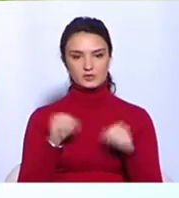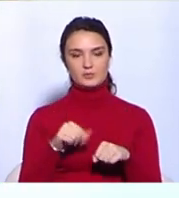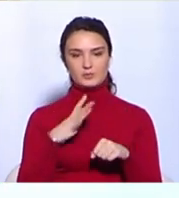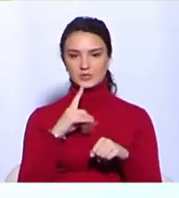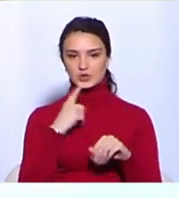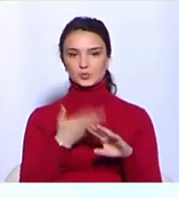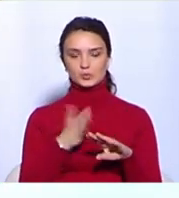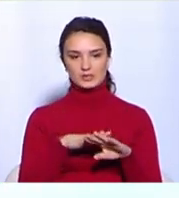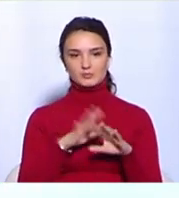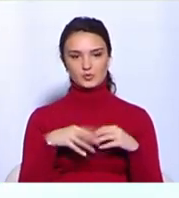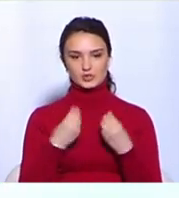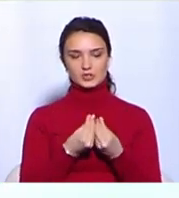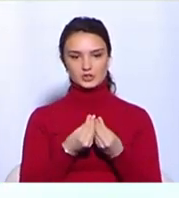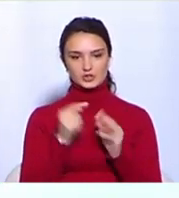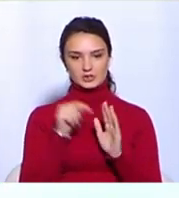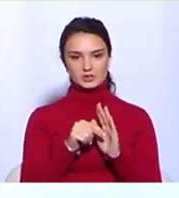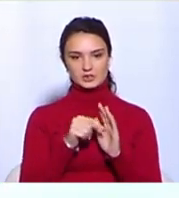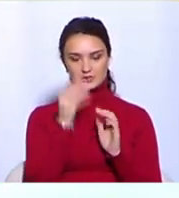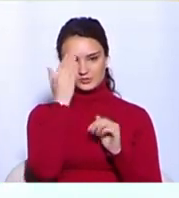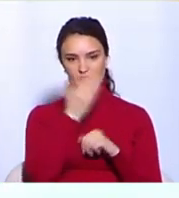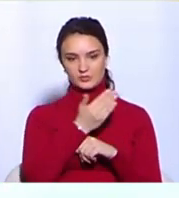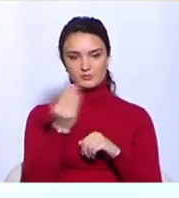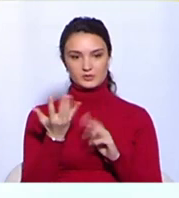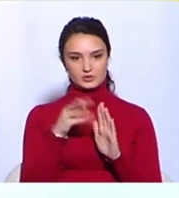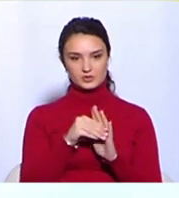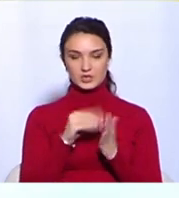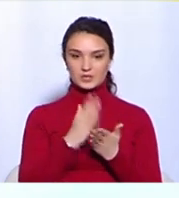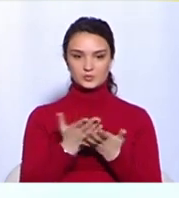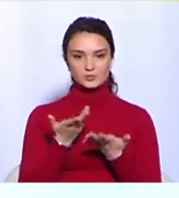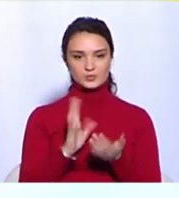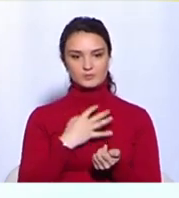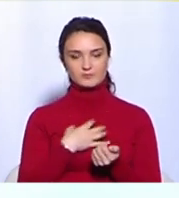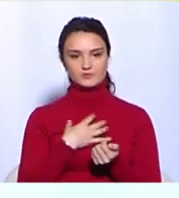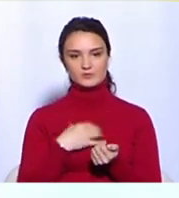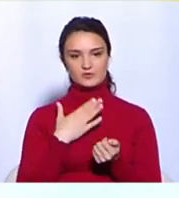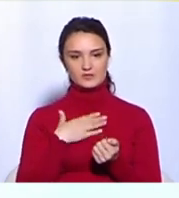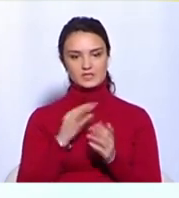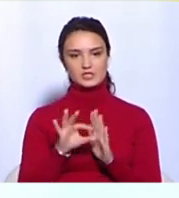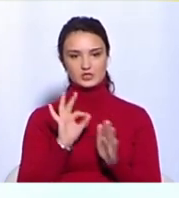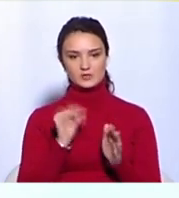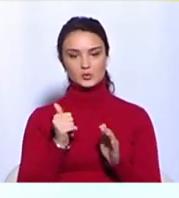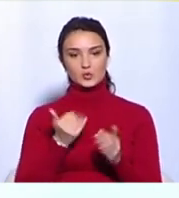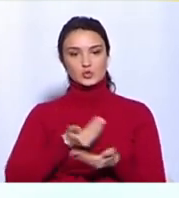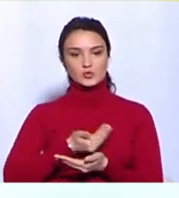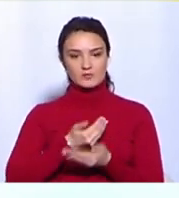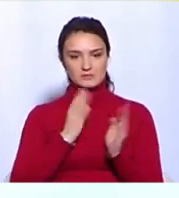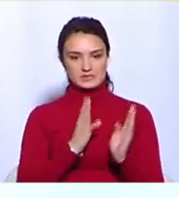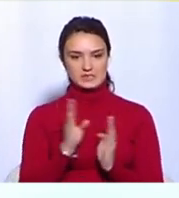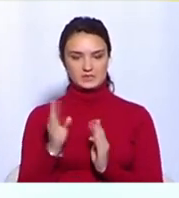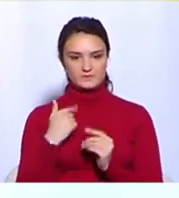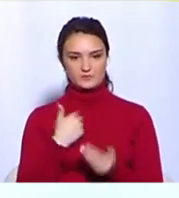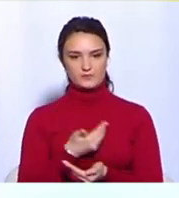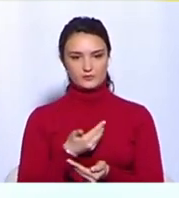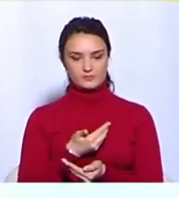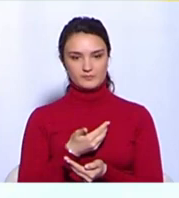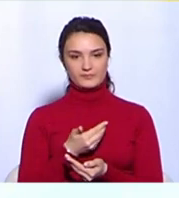შეგვექმნას სირთულეები ოჯახის შიგნით, საზოგადოებაში და არის თუ არა მნიშვნელოვანი ჩვენი არჩევანი, როგორი ცხოვრების წესით ცხოვრობთ